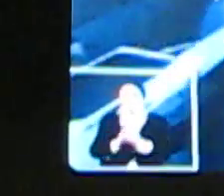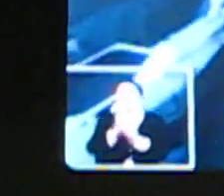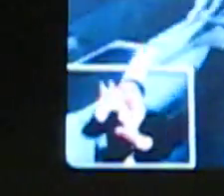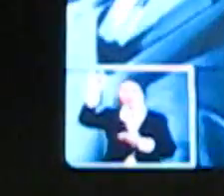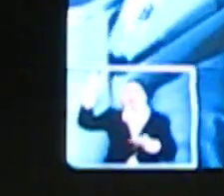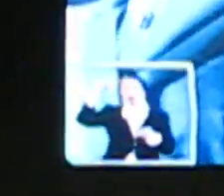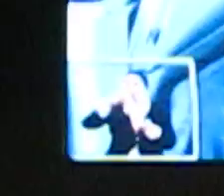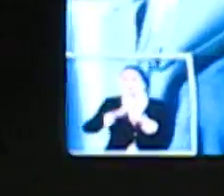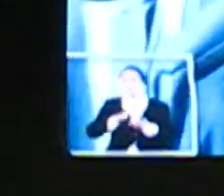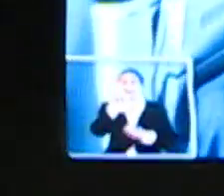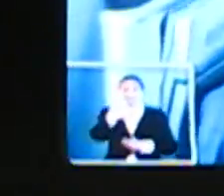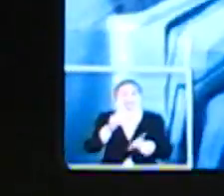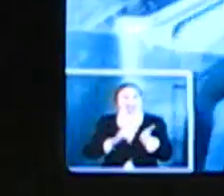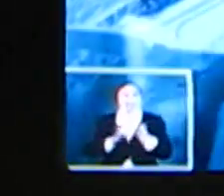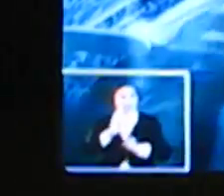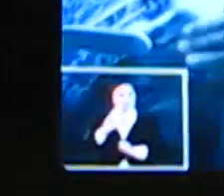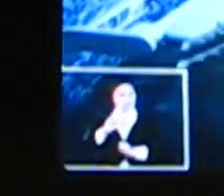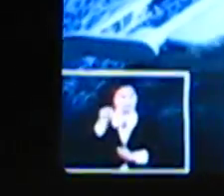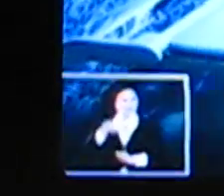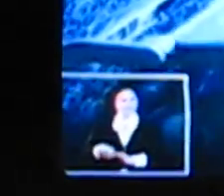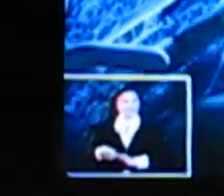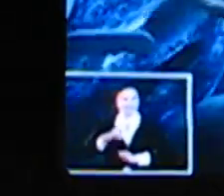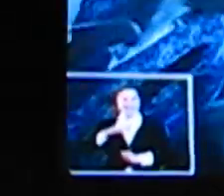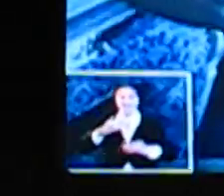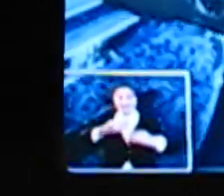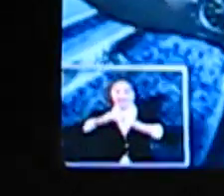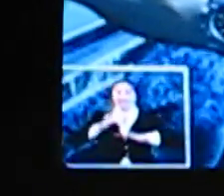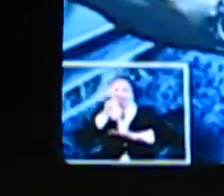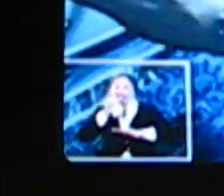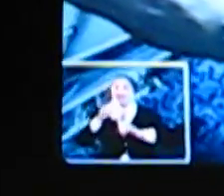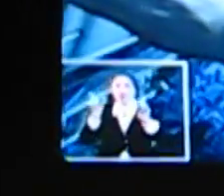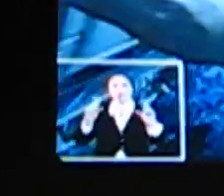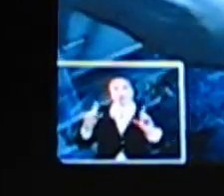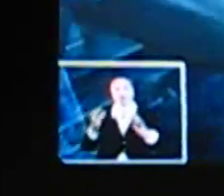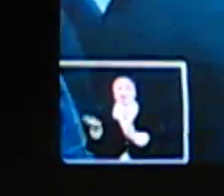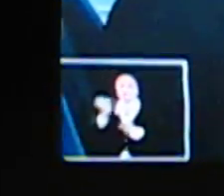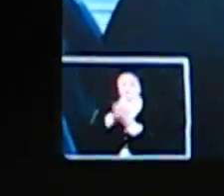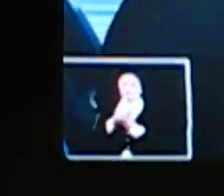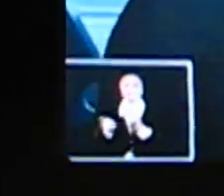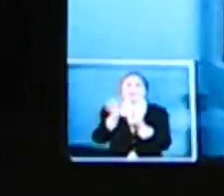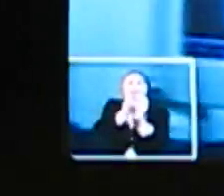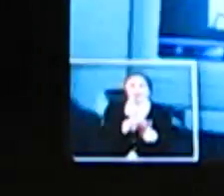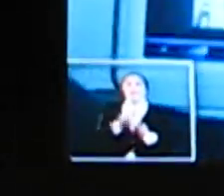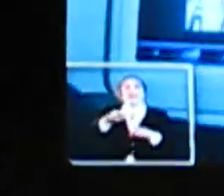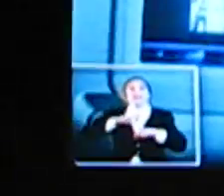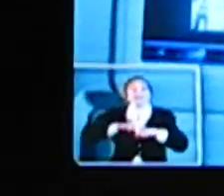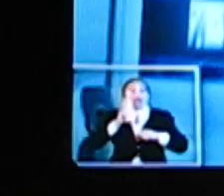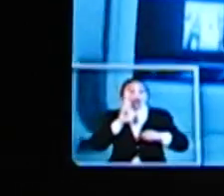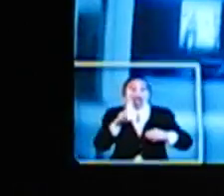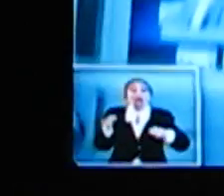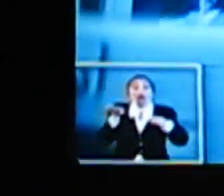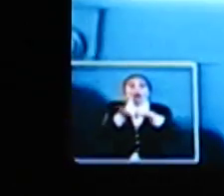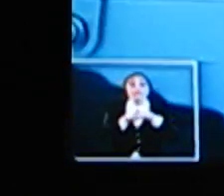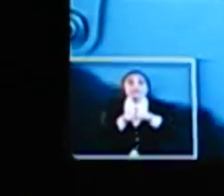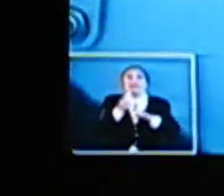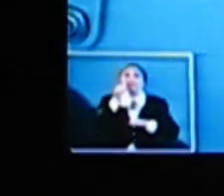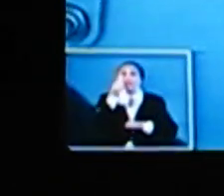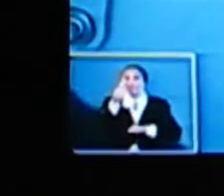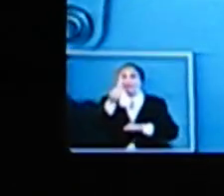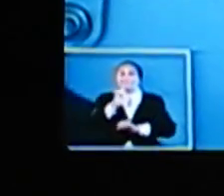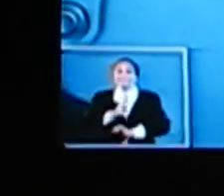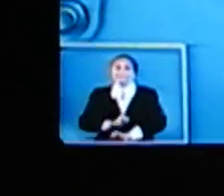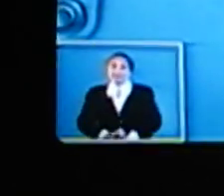أثناء الإقلاع والهبوط يجب إعادة موائد الطعام والشاشات إلى أماكنها، مع التأكد من